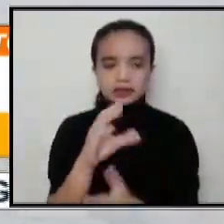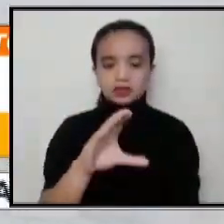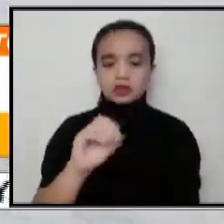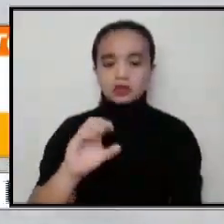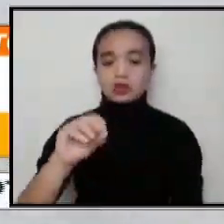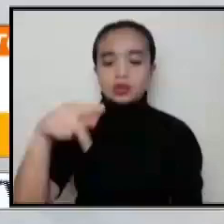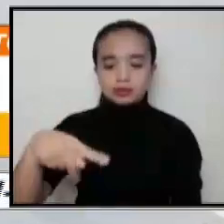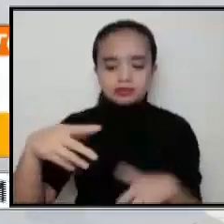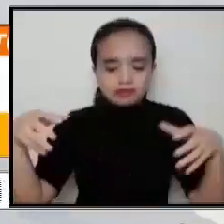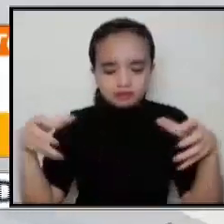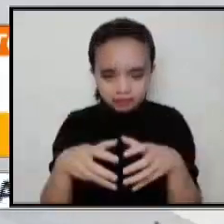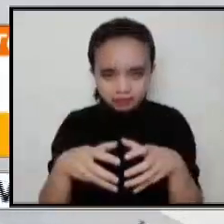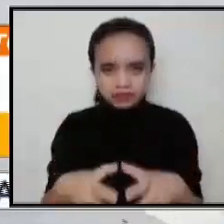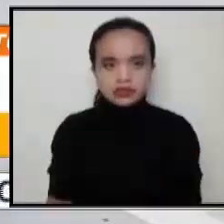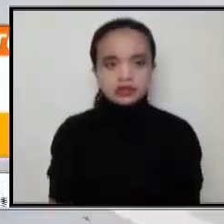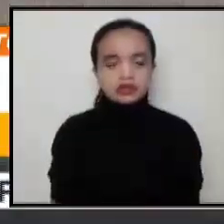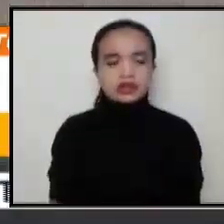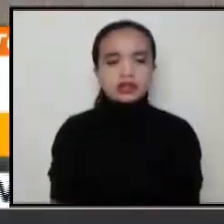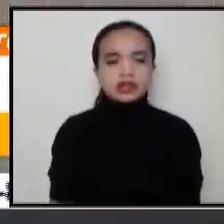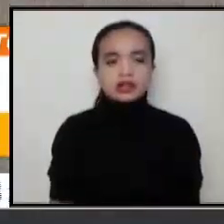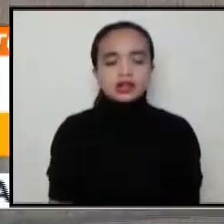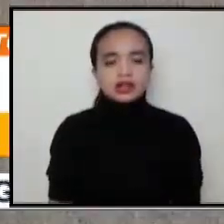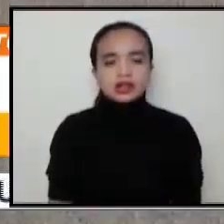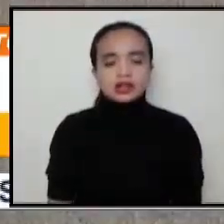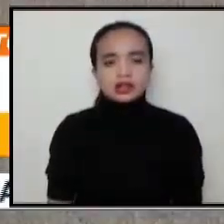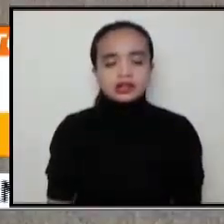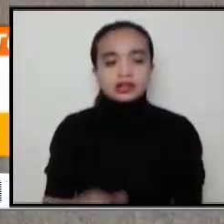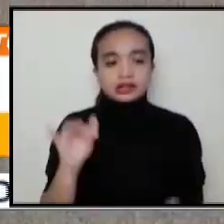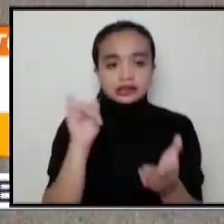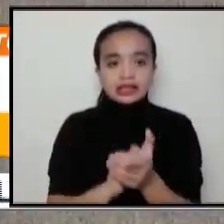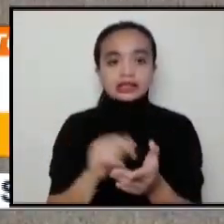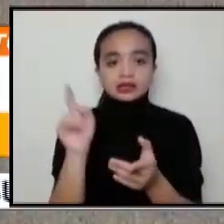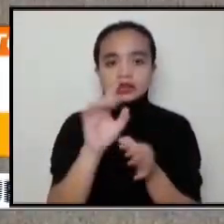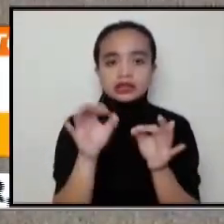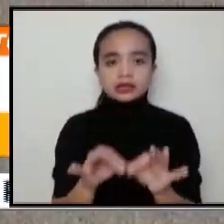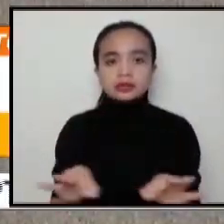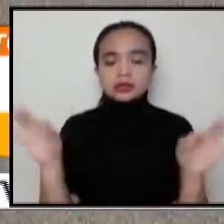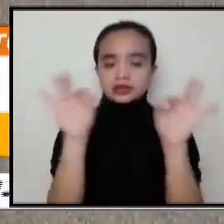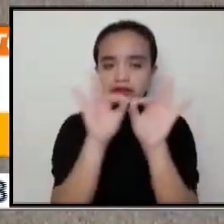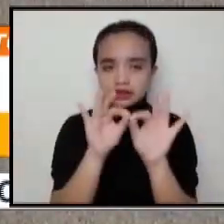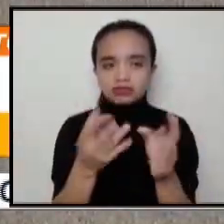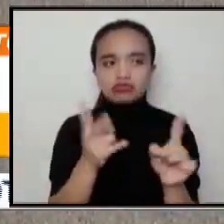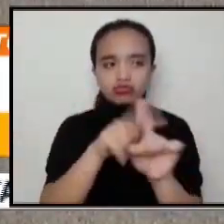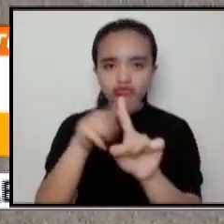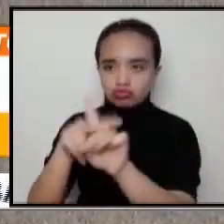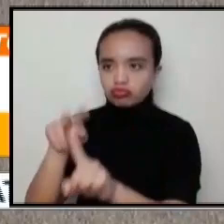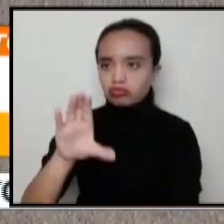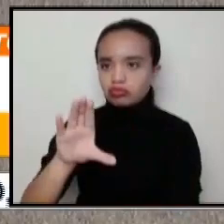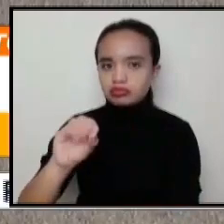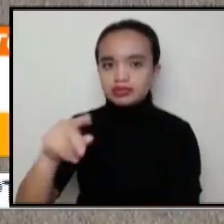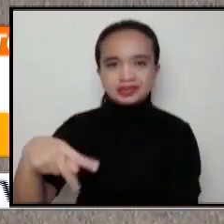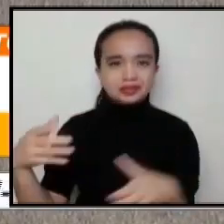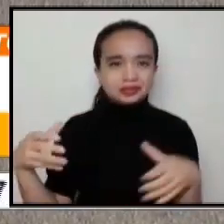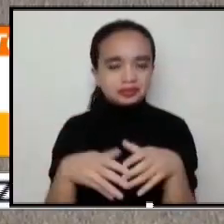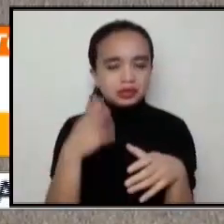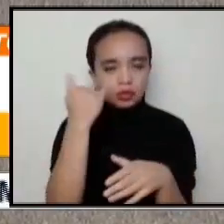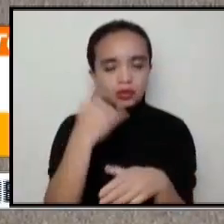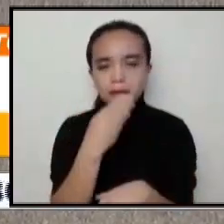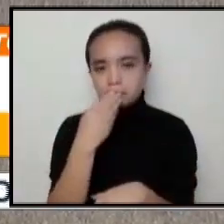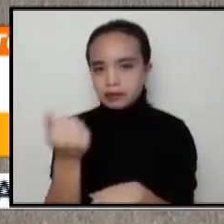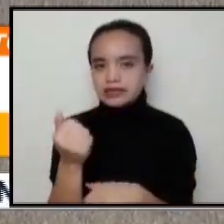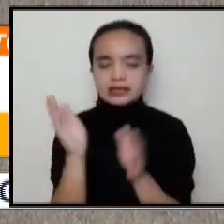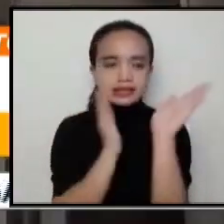a corporation. Yun po yung essence ng consolidation para talagang mas maganda ang serbisyo sa dulo sa